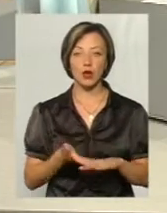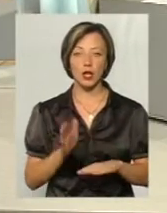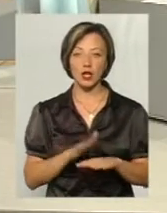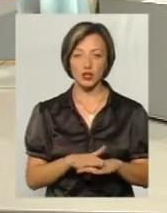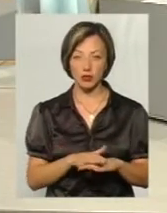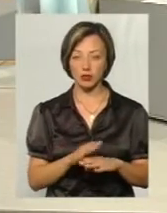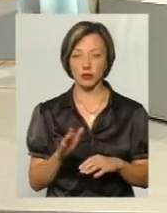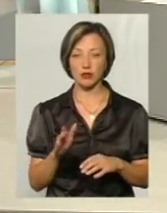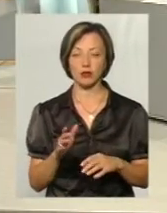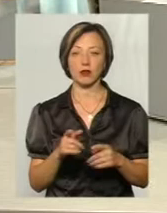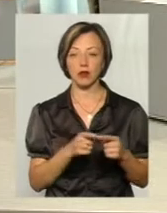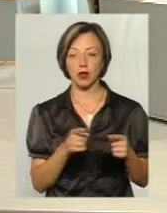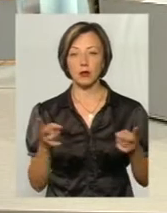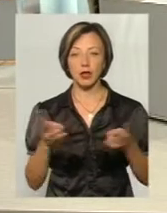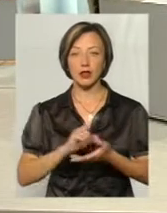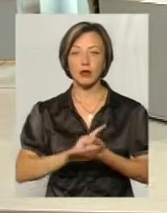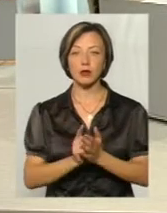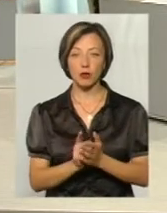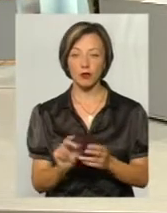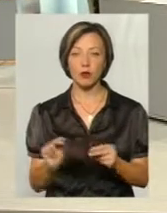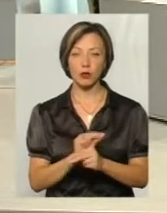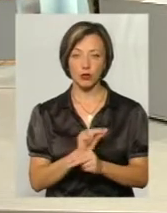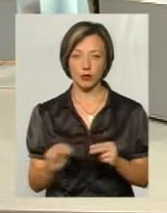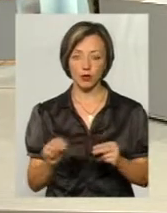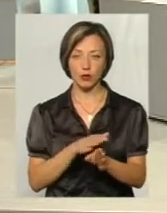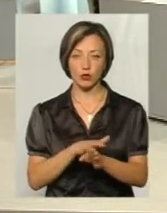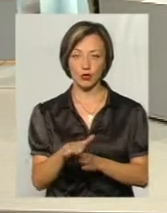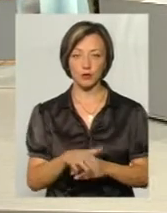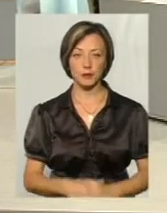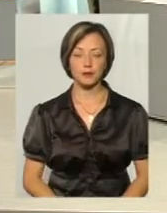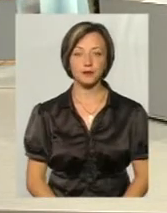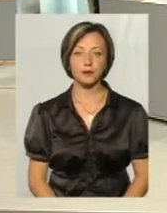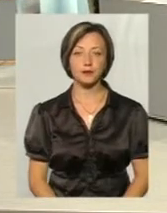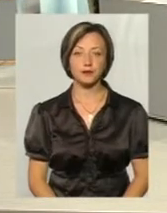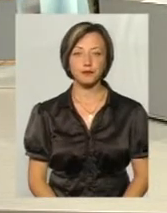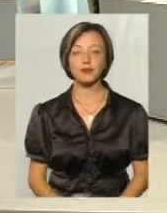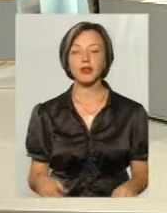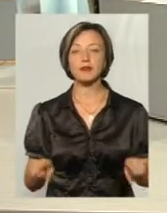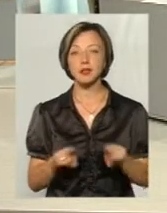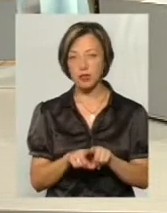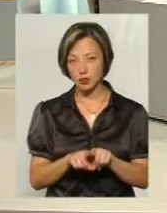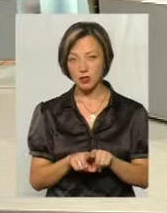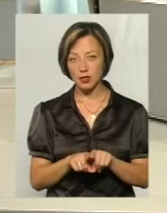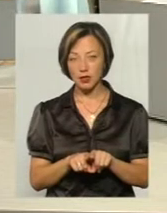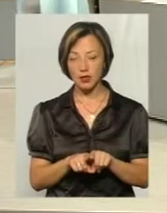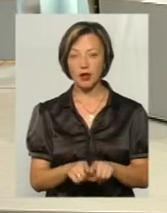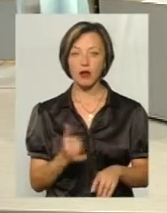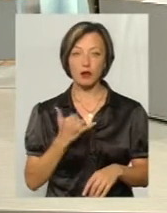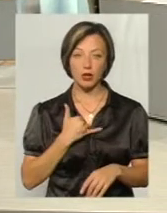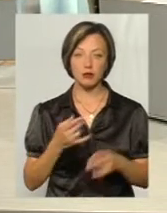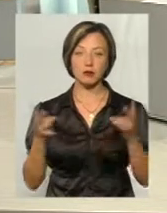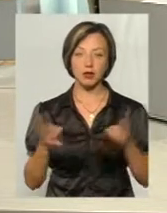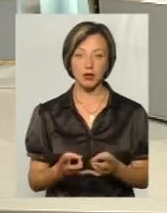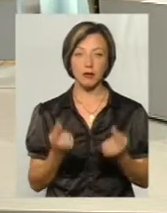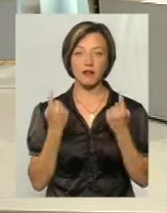межі і потребує термінового капітального ремонту. То все ж таки, в нас потреба